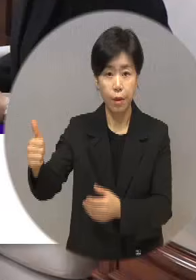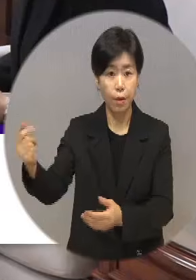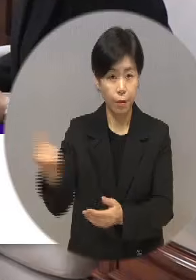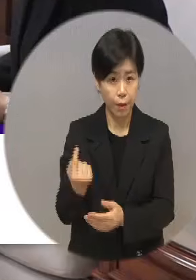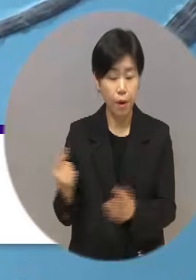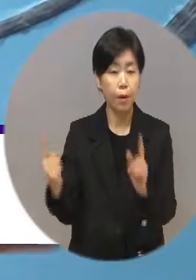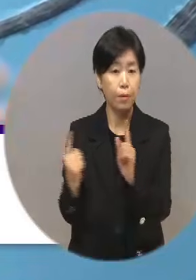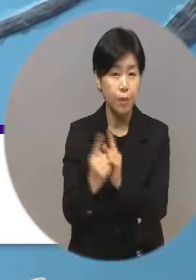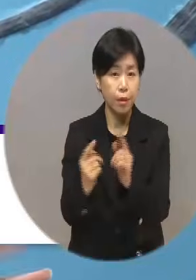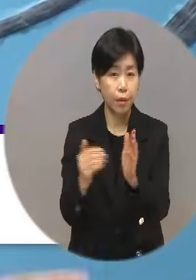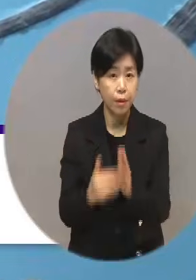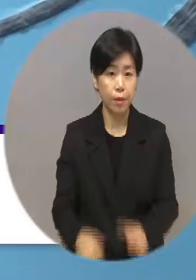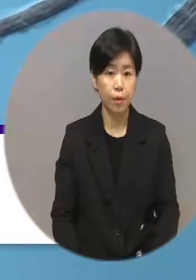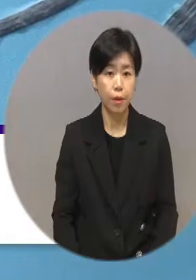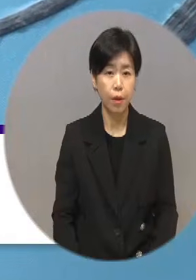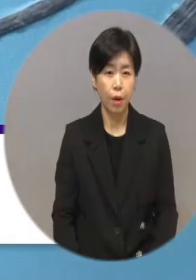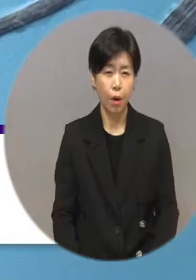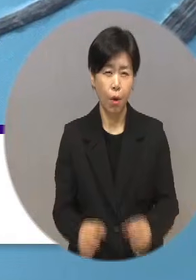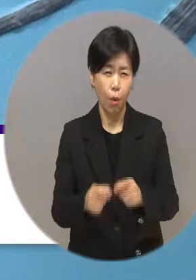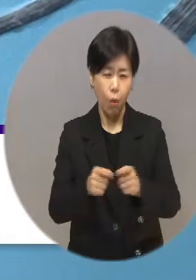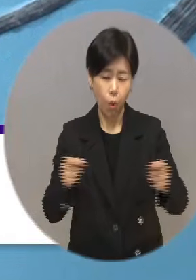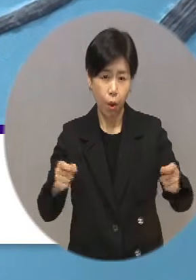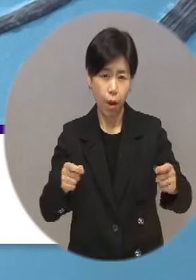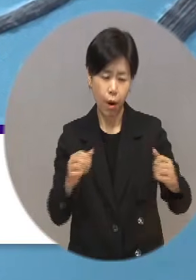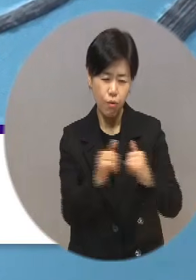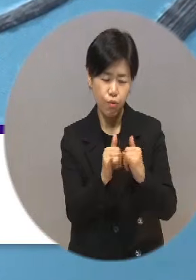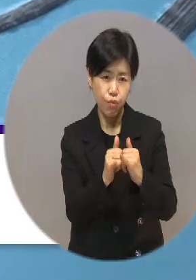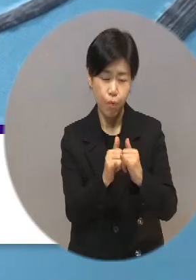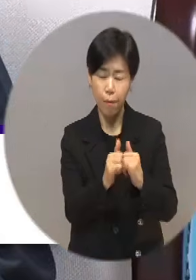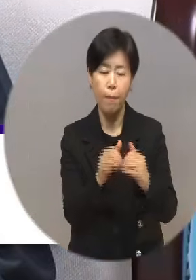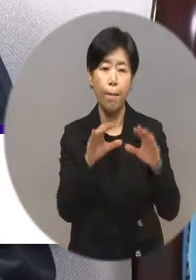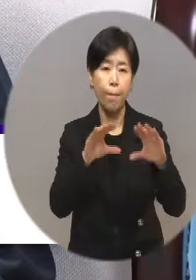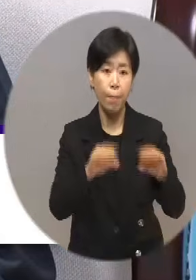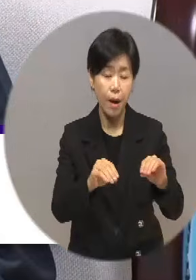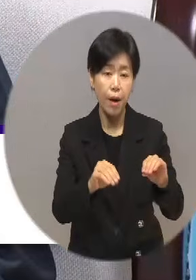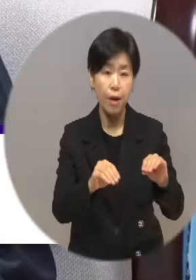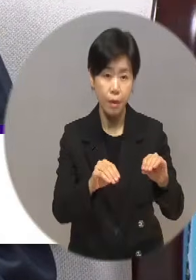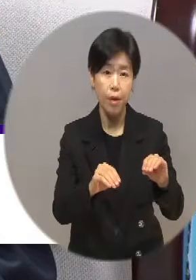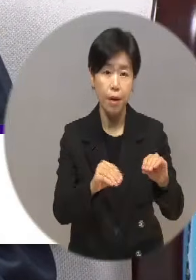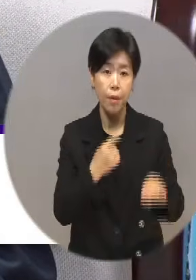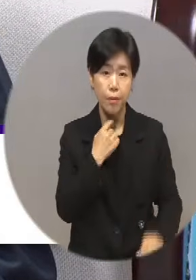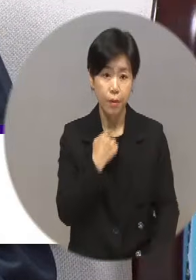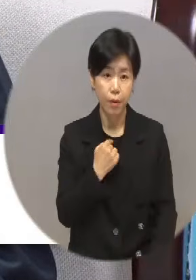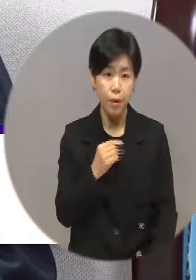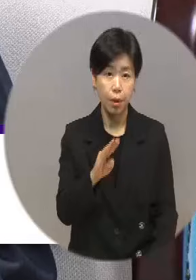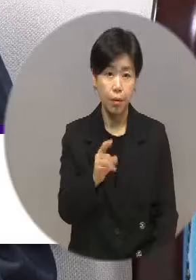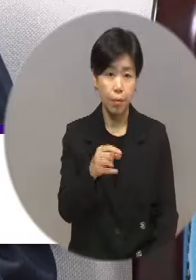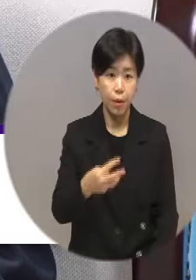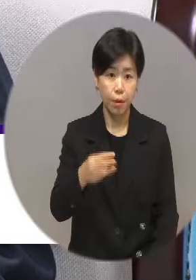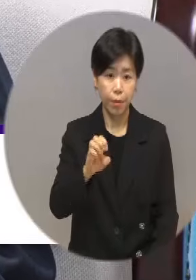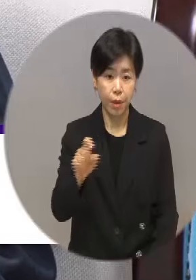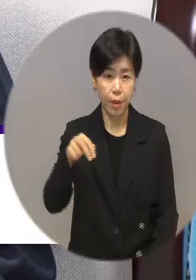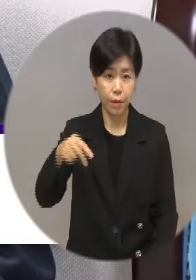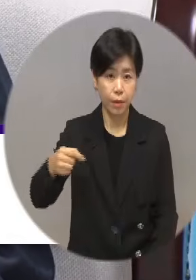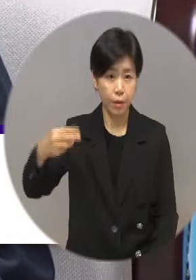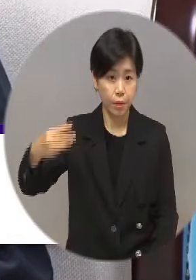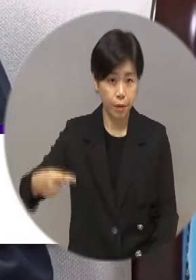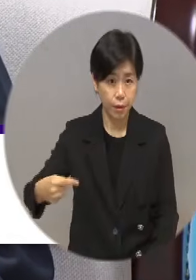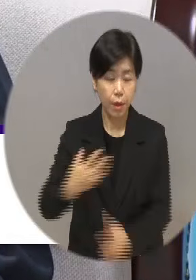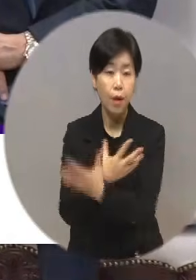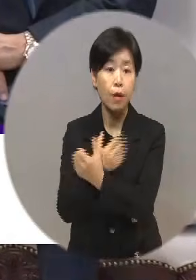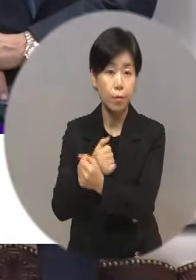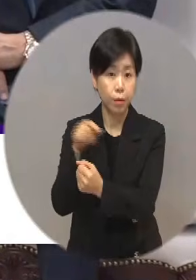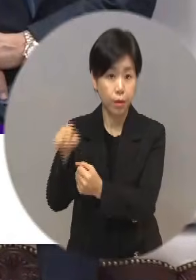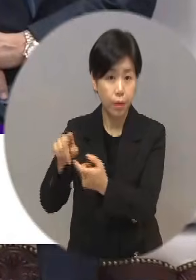분쟁의 역사를 종식하고 지속가능한 평화체제를 구축한 벨파스트 협정 체결 과정이